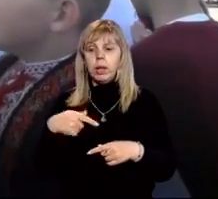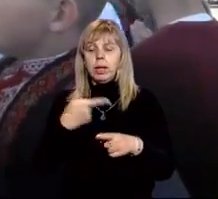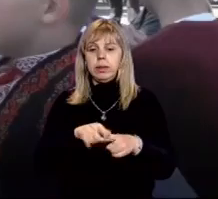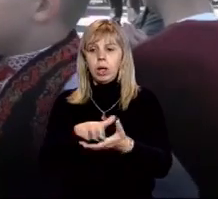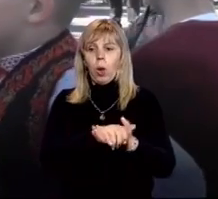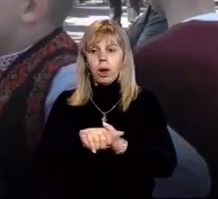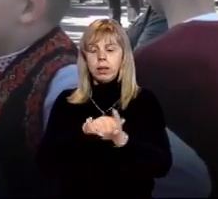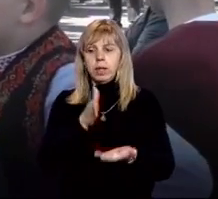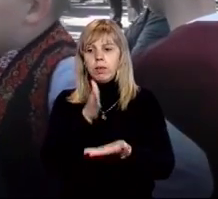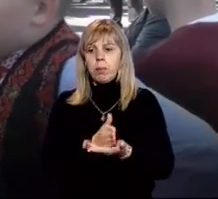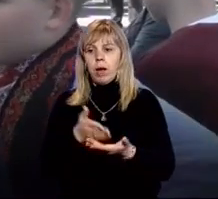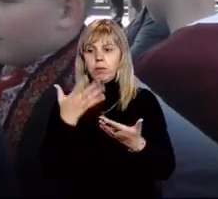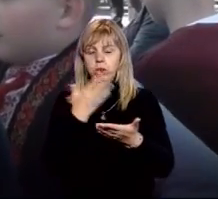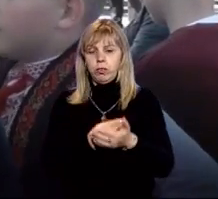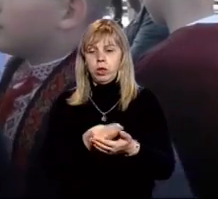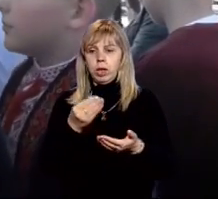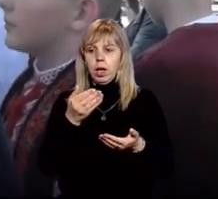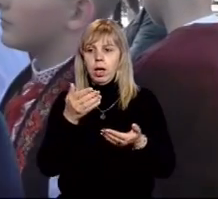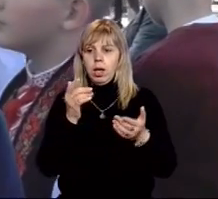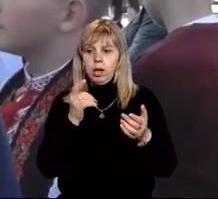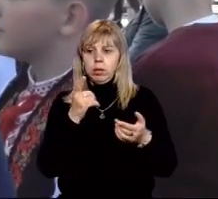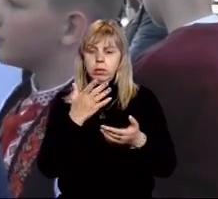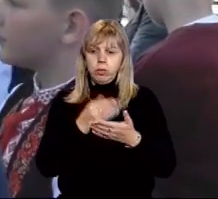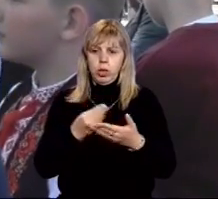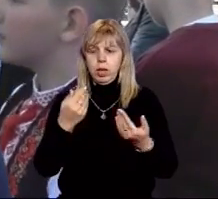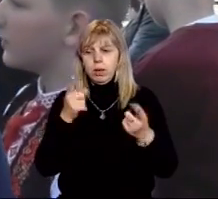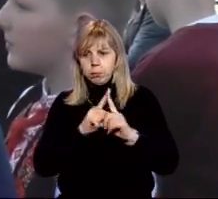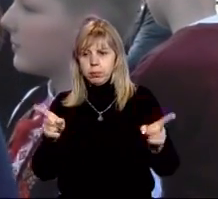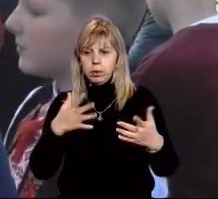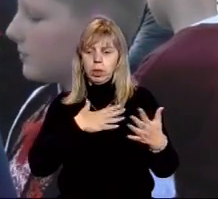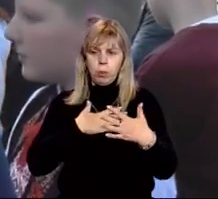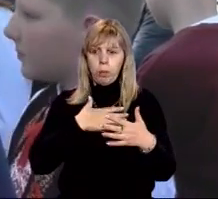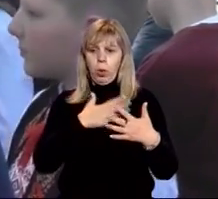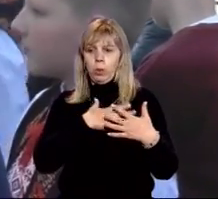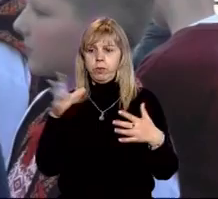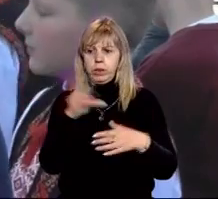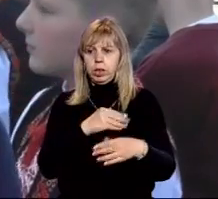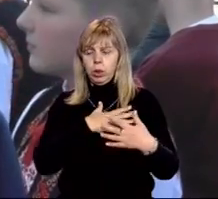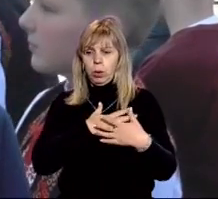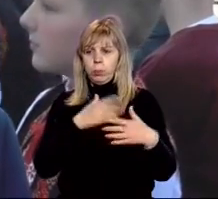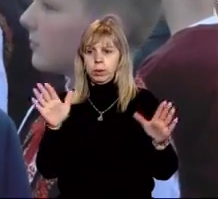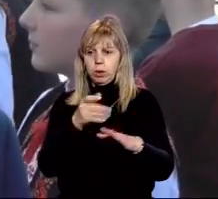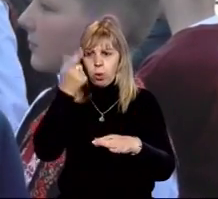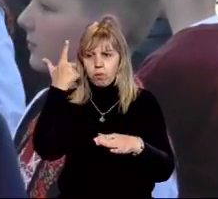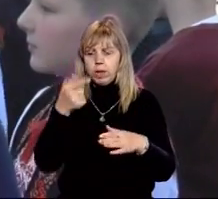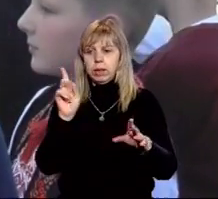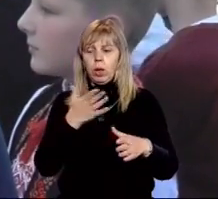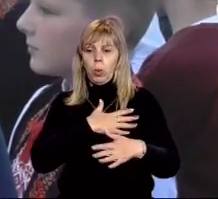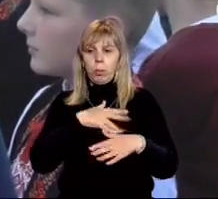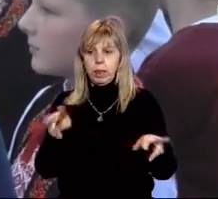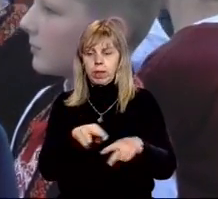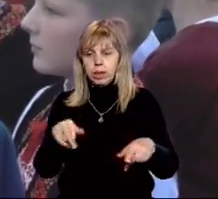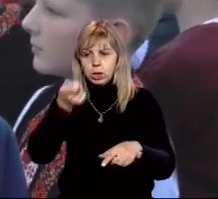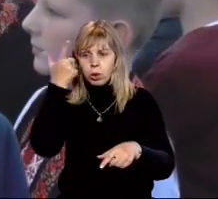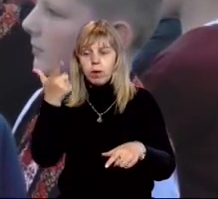колективи, які мають у своєму репертуарі словацький фольклор, які його люблять, люблять пісню словацьку, люблять танець